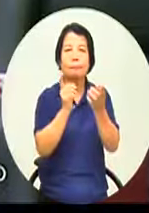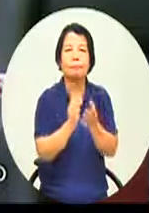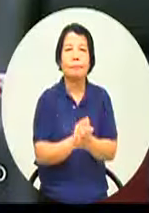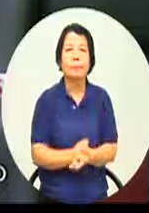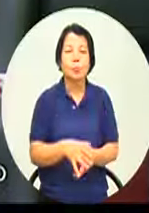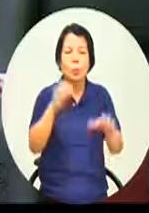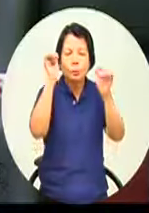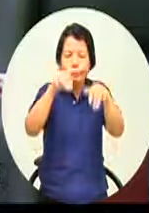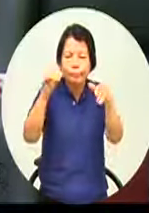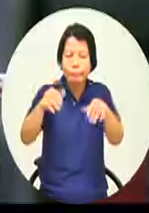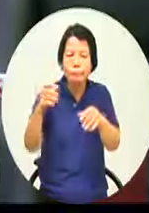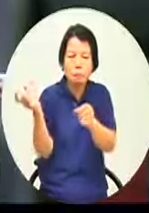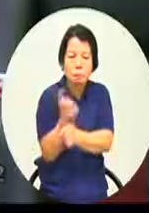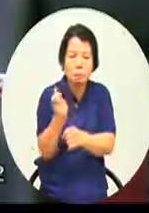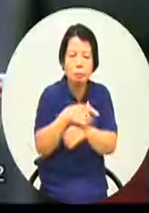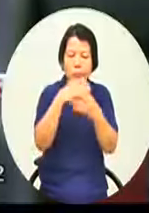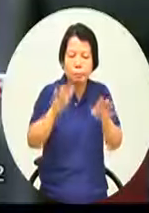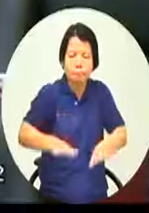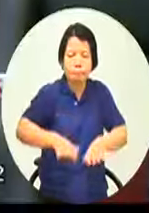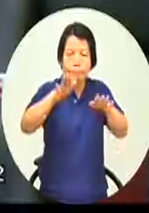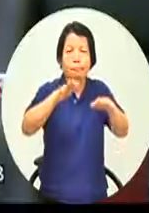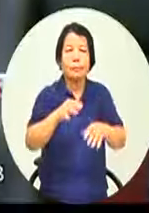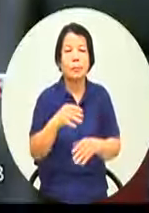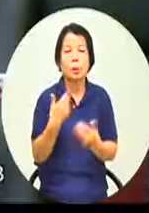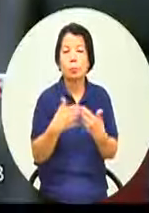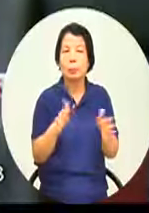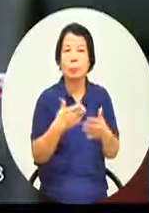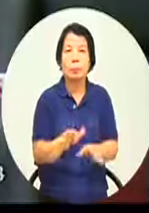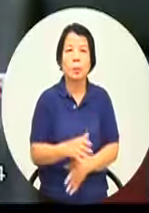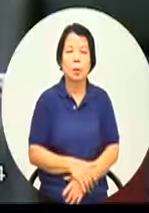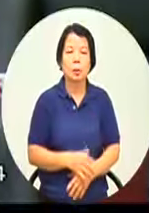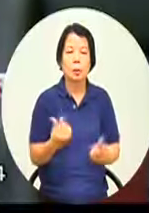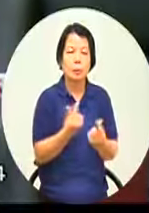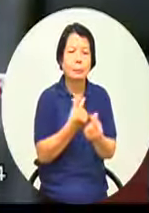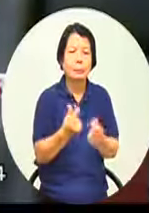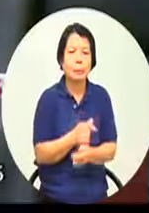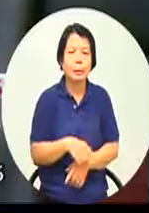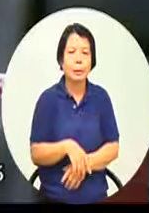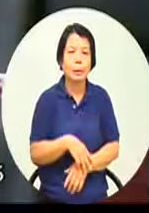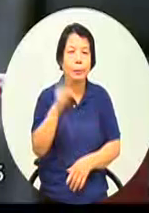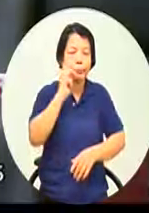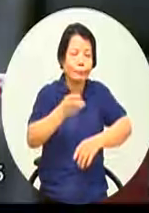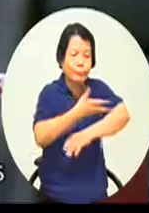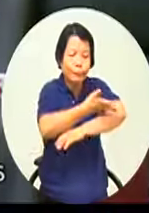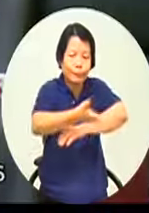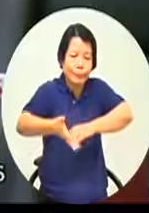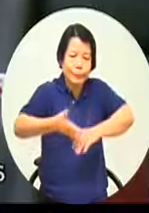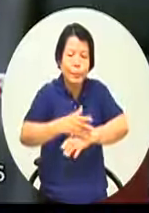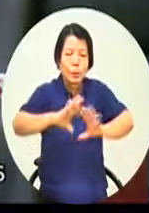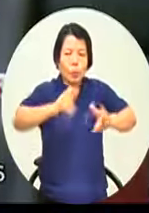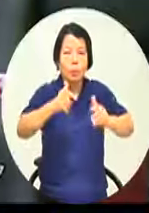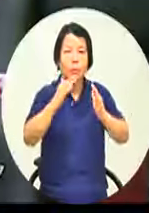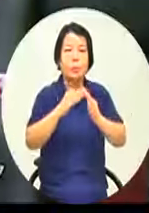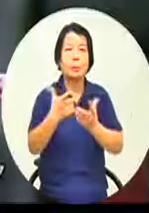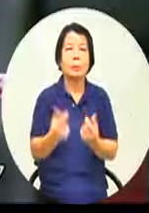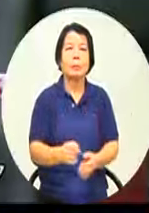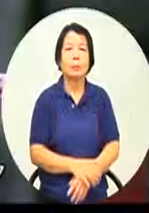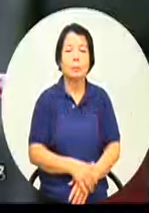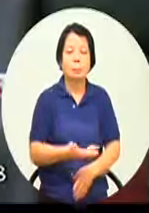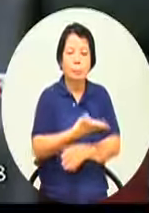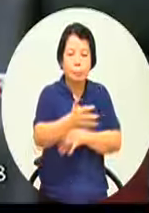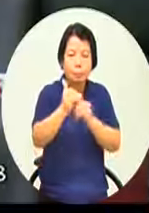大水哦，就淹水哦，好像一个水乡泽国一个的地区哦，哦，咱这起